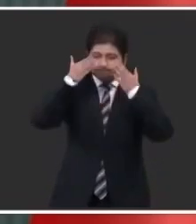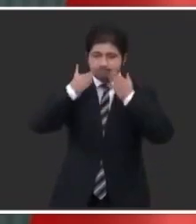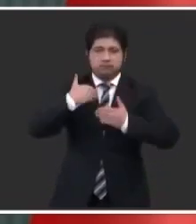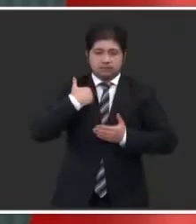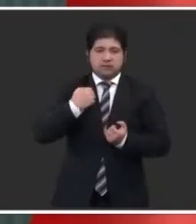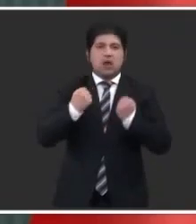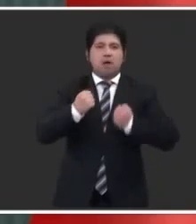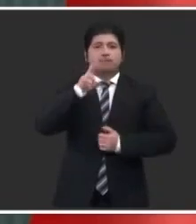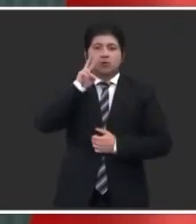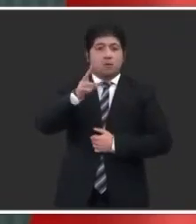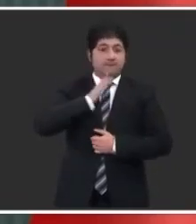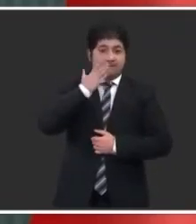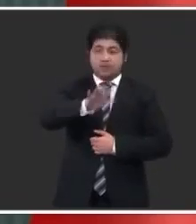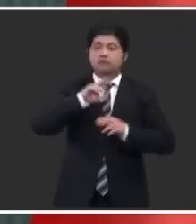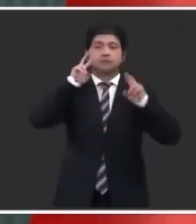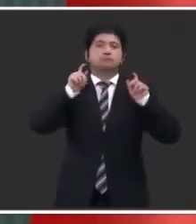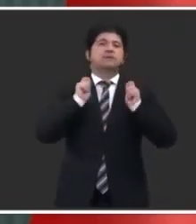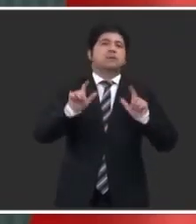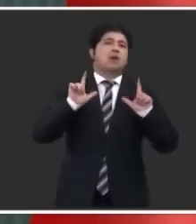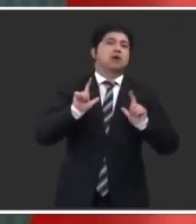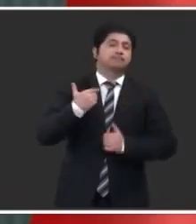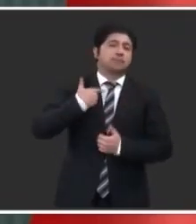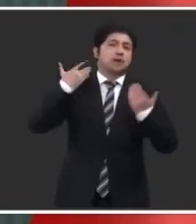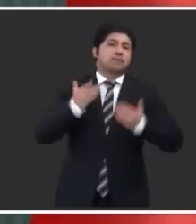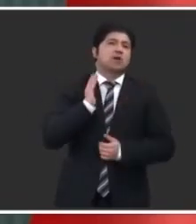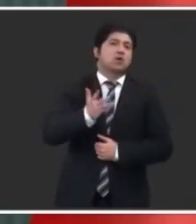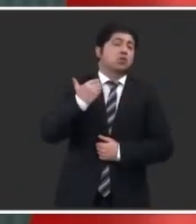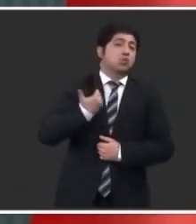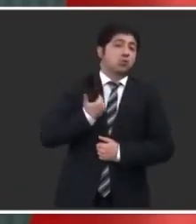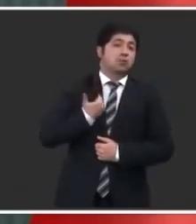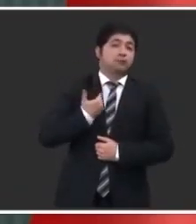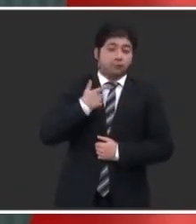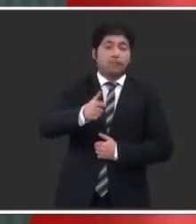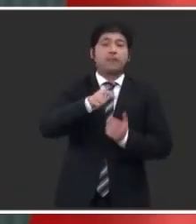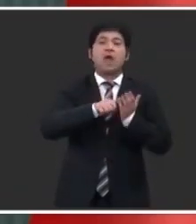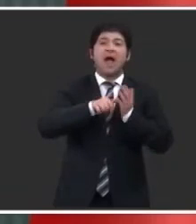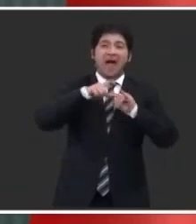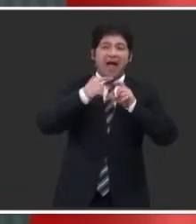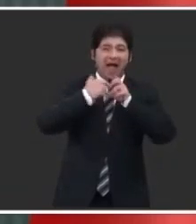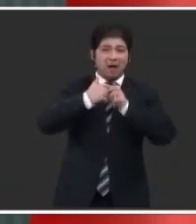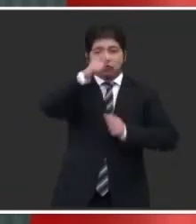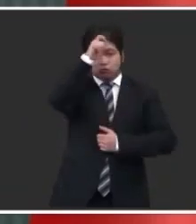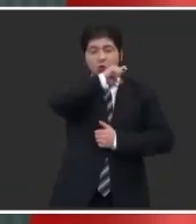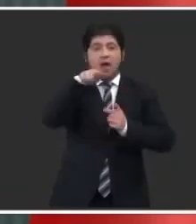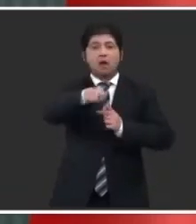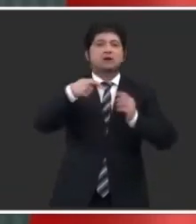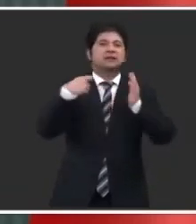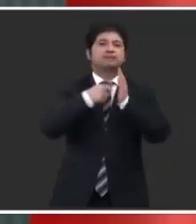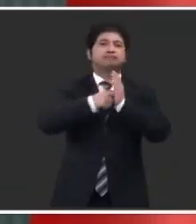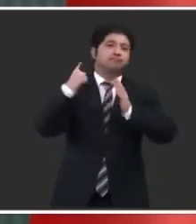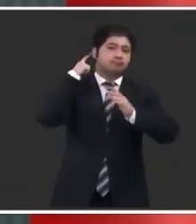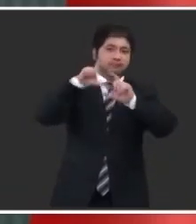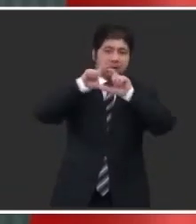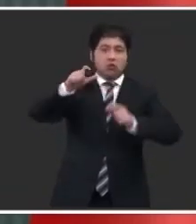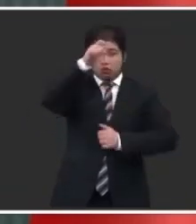duruşumuzun gereği olarak görüyoruz bunun yanında her Türkiye çatı markası ile Dünyada